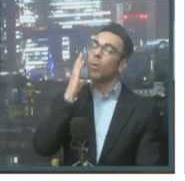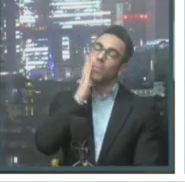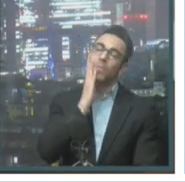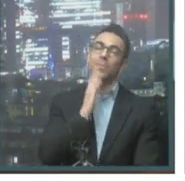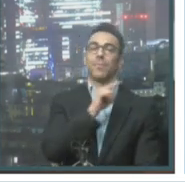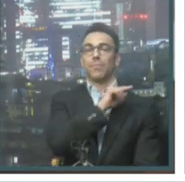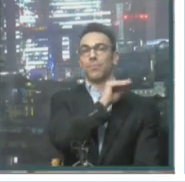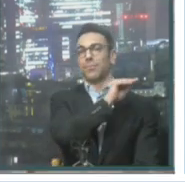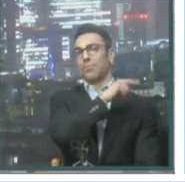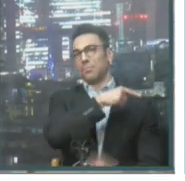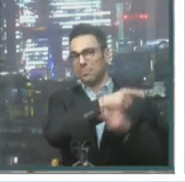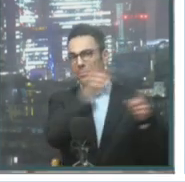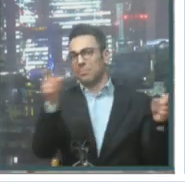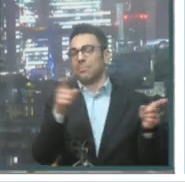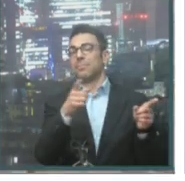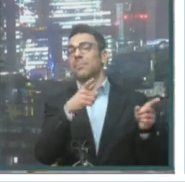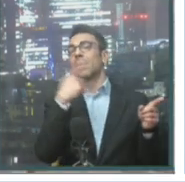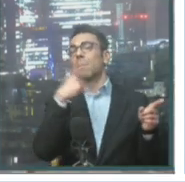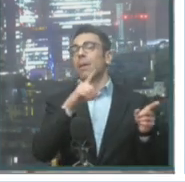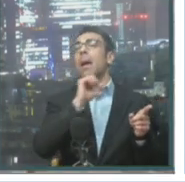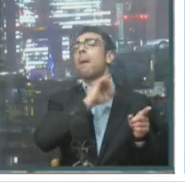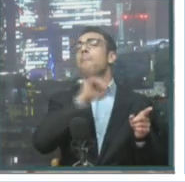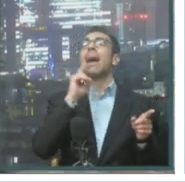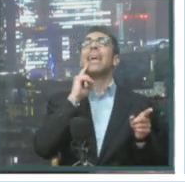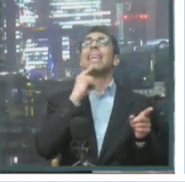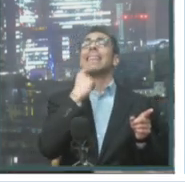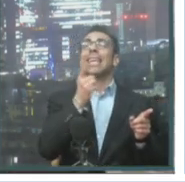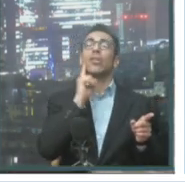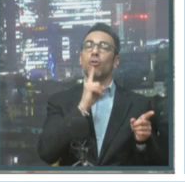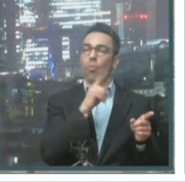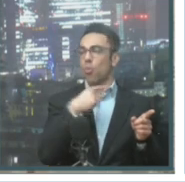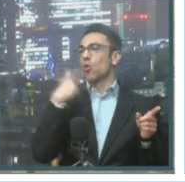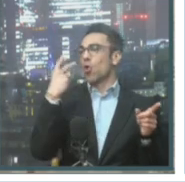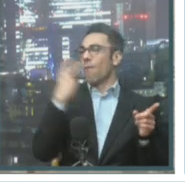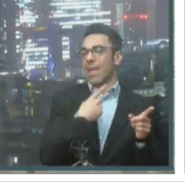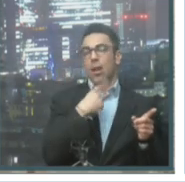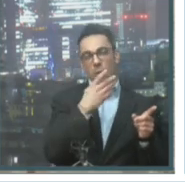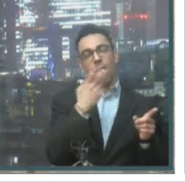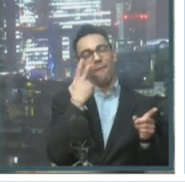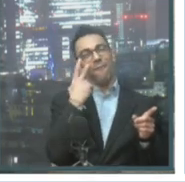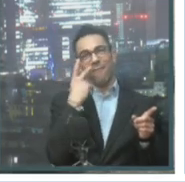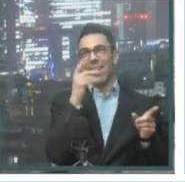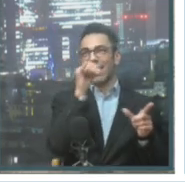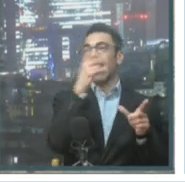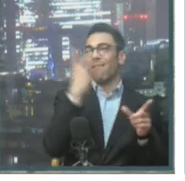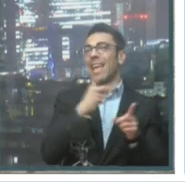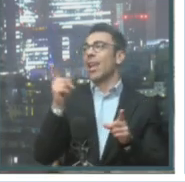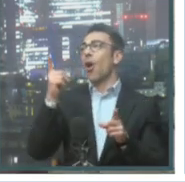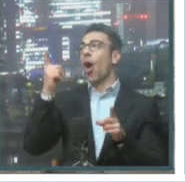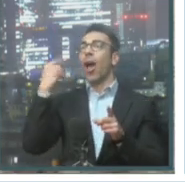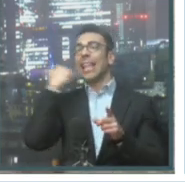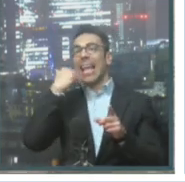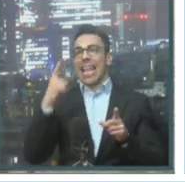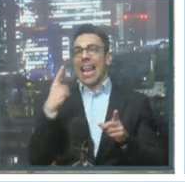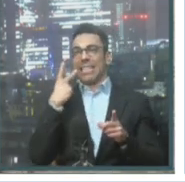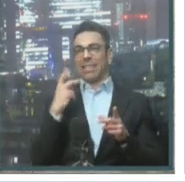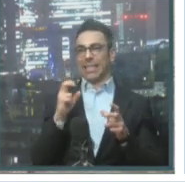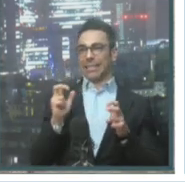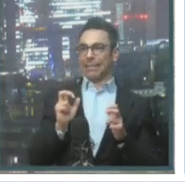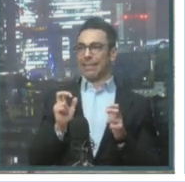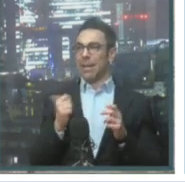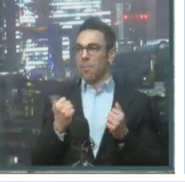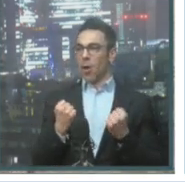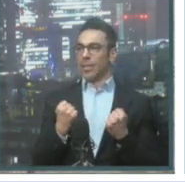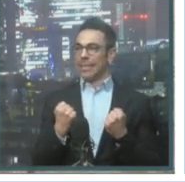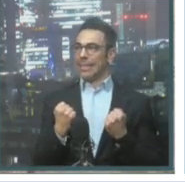vedere il video di mai dire soprattutto perché adesso lo vedo e soprattutto daniele al po teso tra diretta e quindi è un po